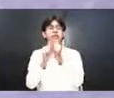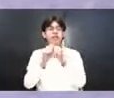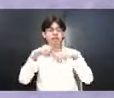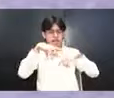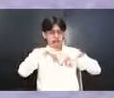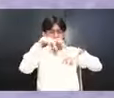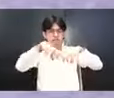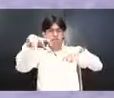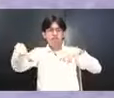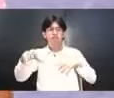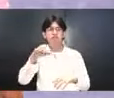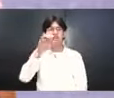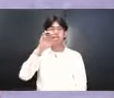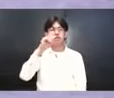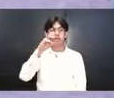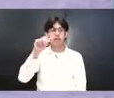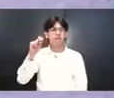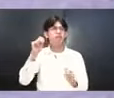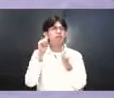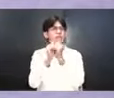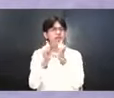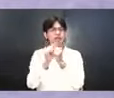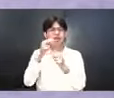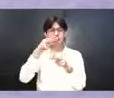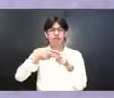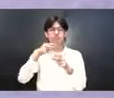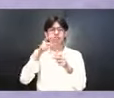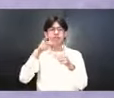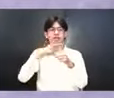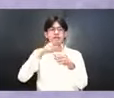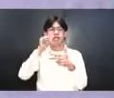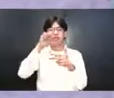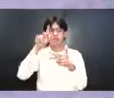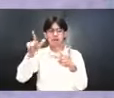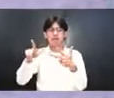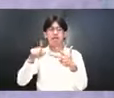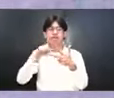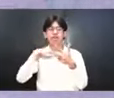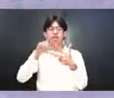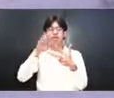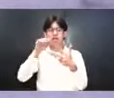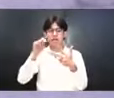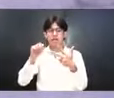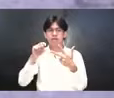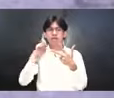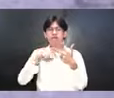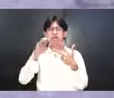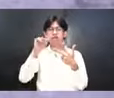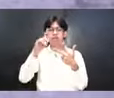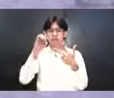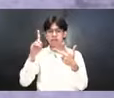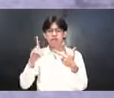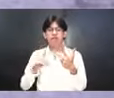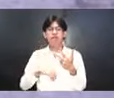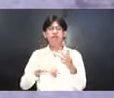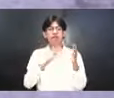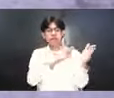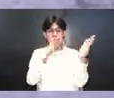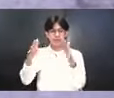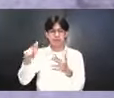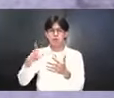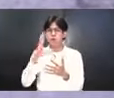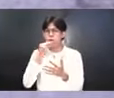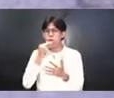mga Diyos nila? Si Baal, si Asherah, si Anat. Doon naman sa taas, Mesopotamia. Sino ang mga Diyos